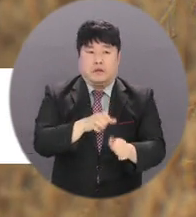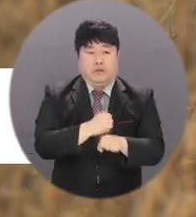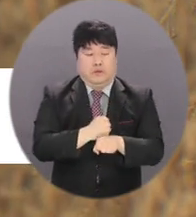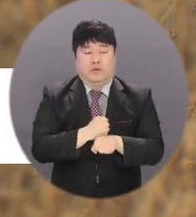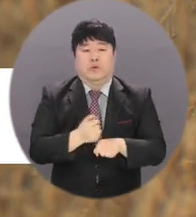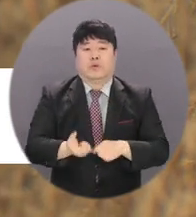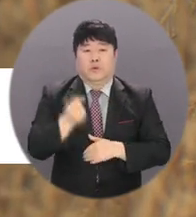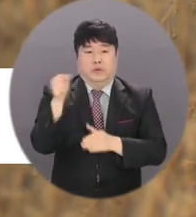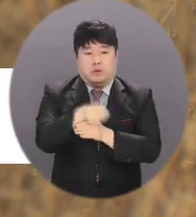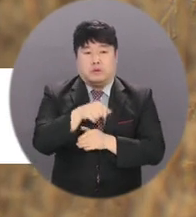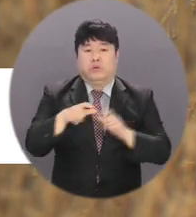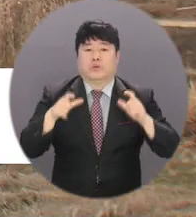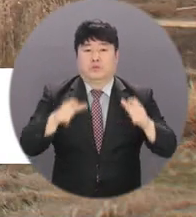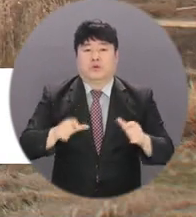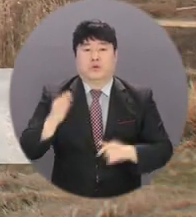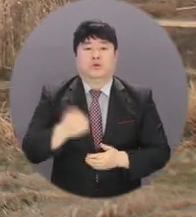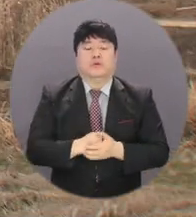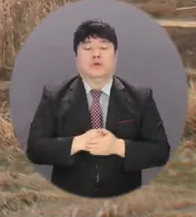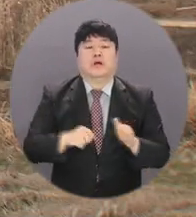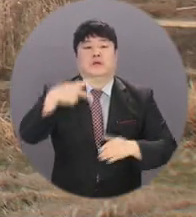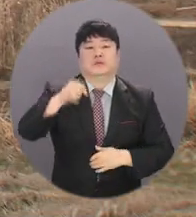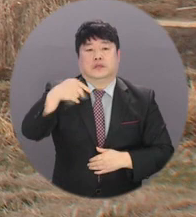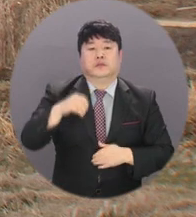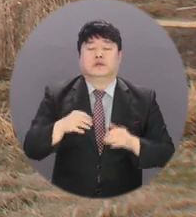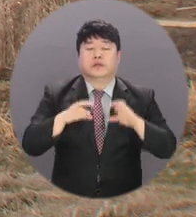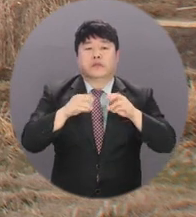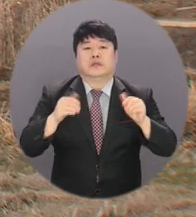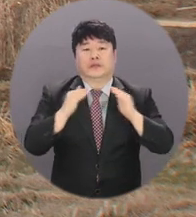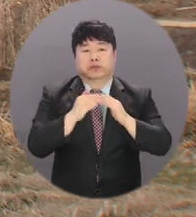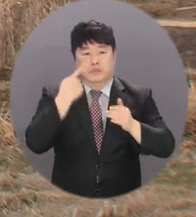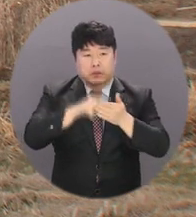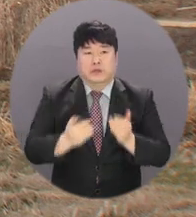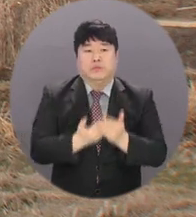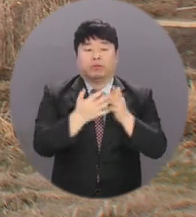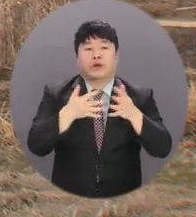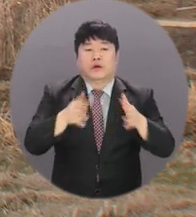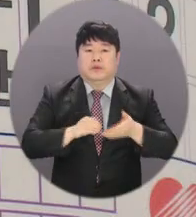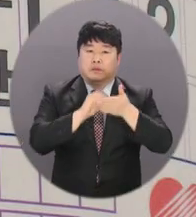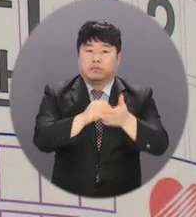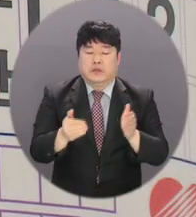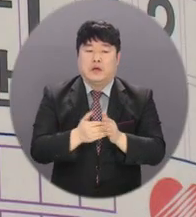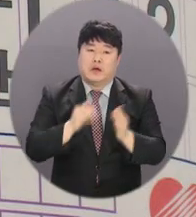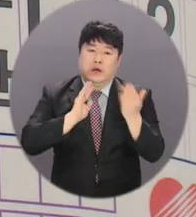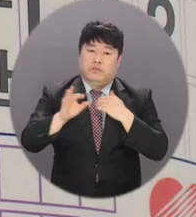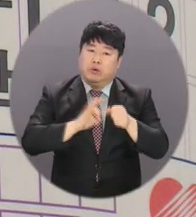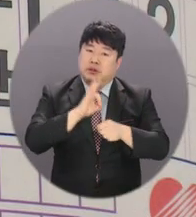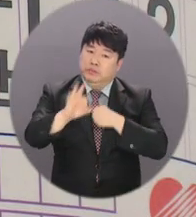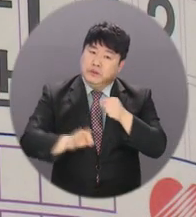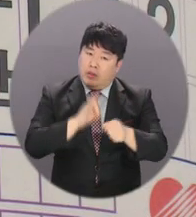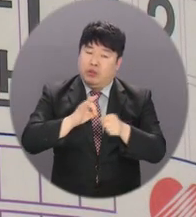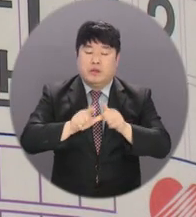조만간 허가구역으로 묶일 예정입니다. 한편 산정지구 택지 개발과 관련해서 아파트 입주까지 앞으로 10년이 더